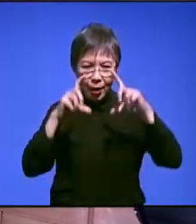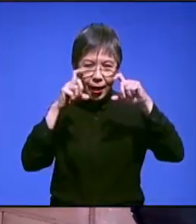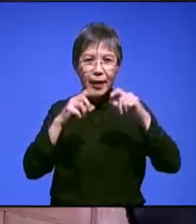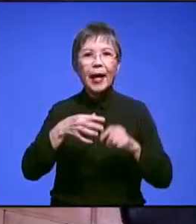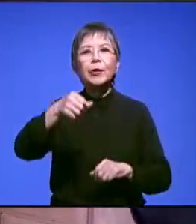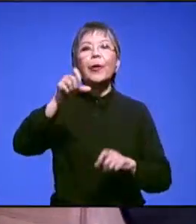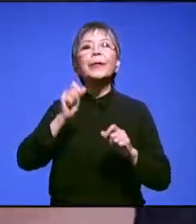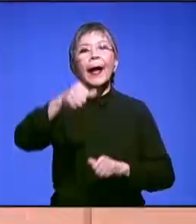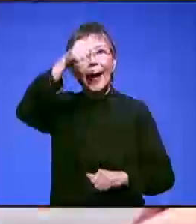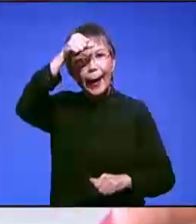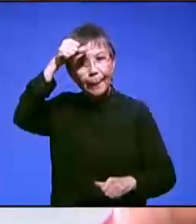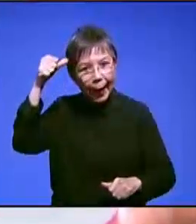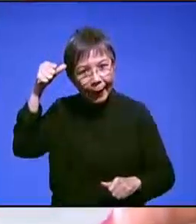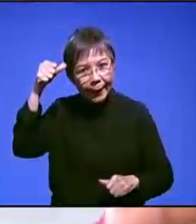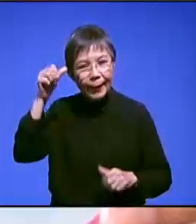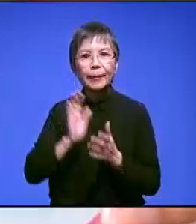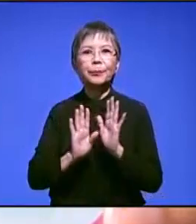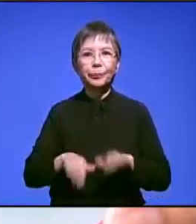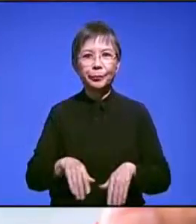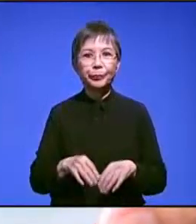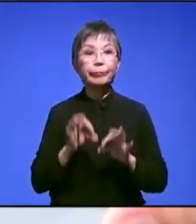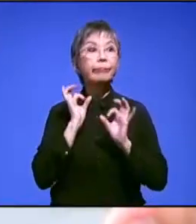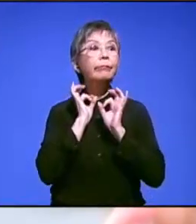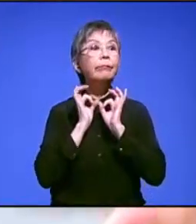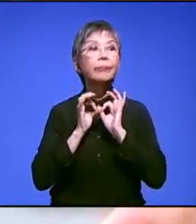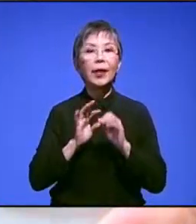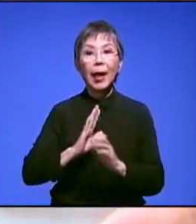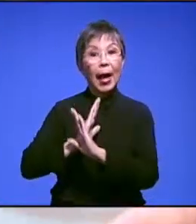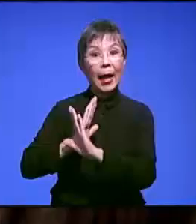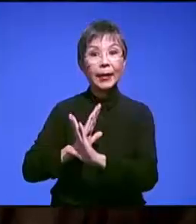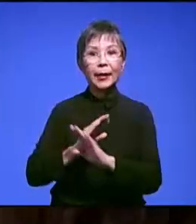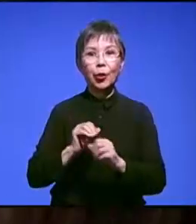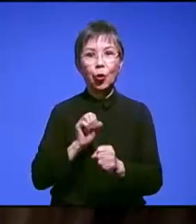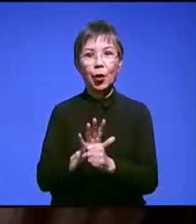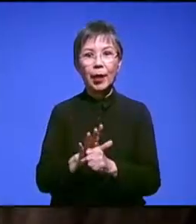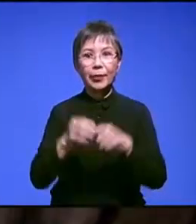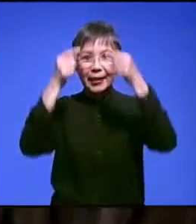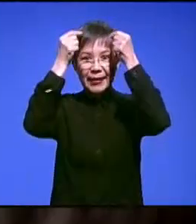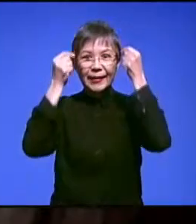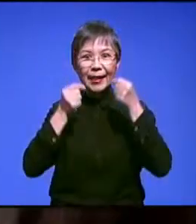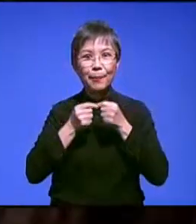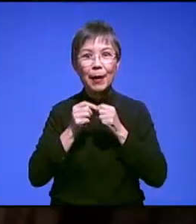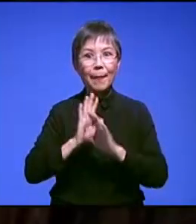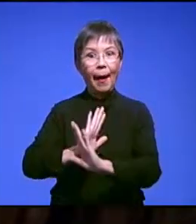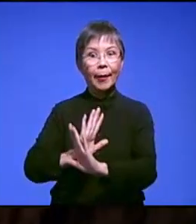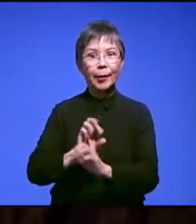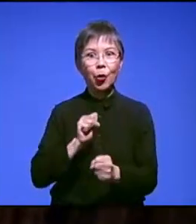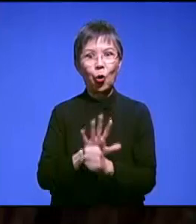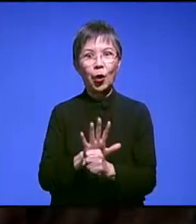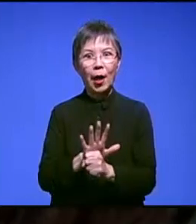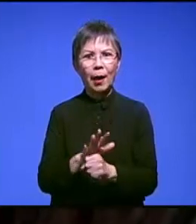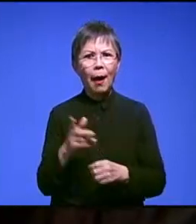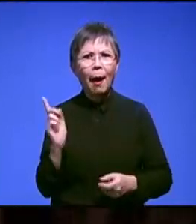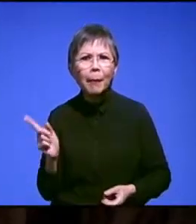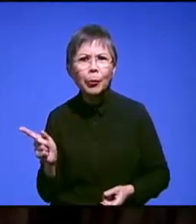ekonomi. Selanjutnya munculnya aksesoris anti-corona, salah satunya jilbab anti-corona. Eksistensi